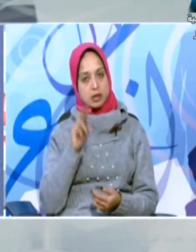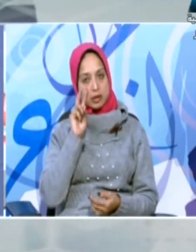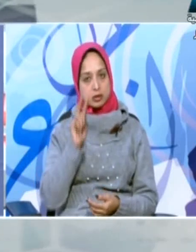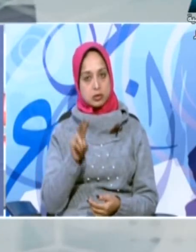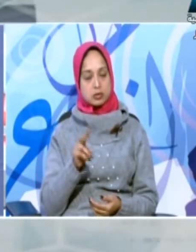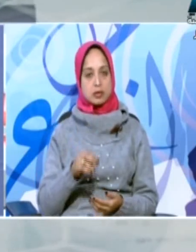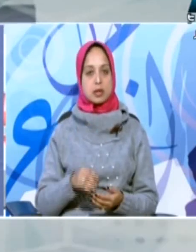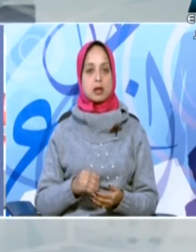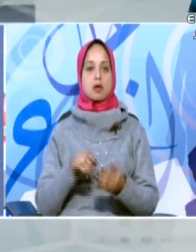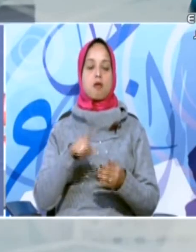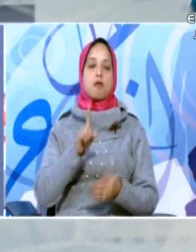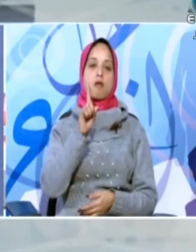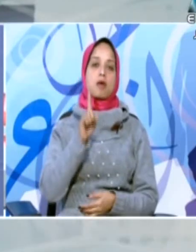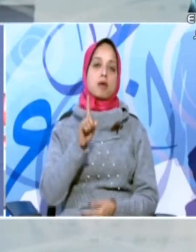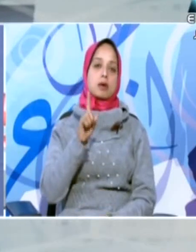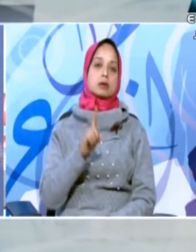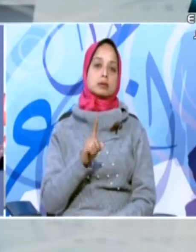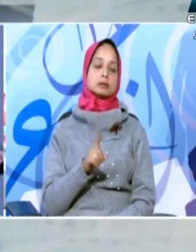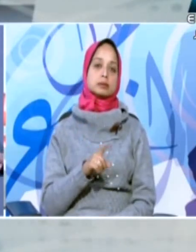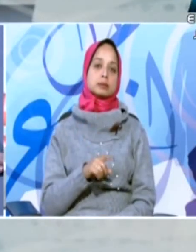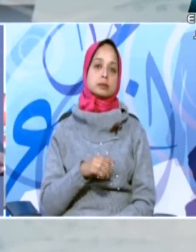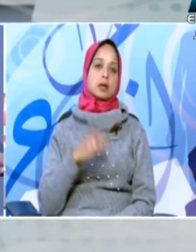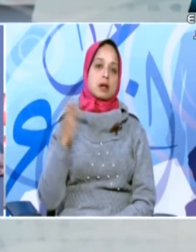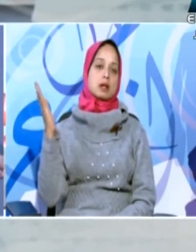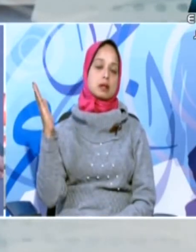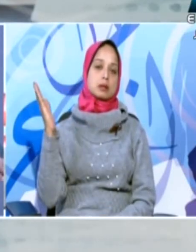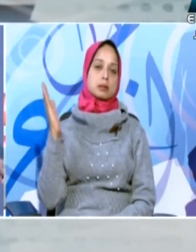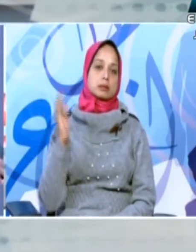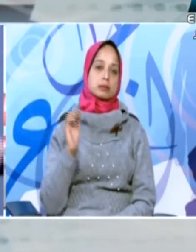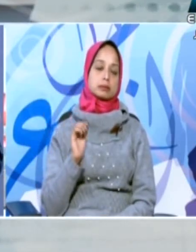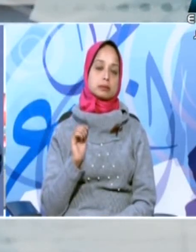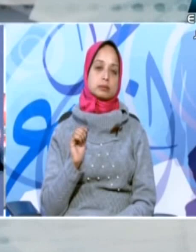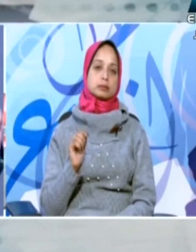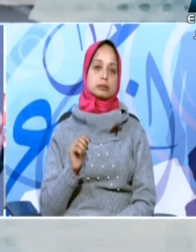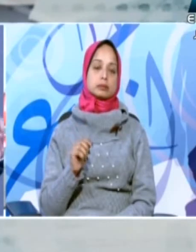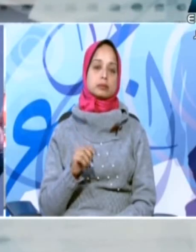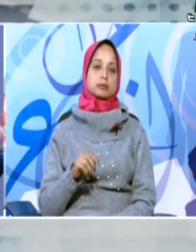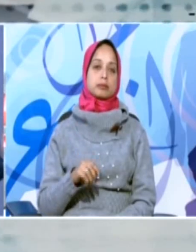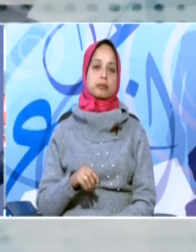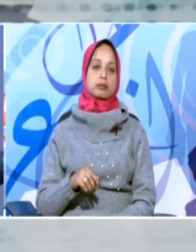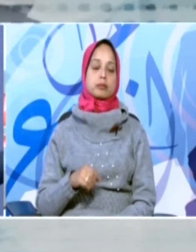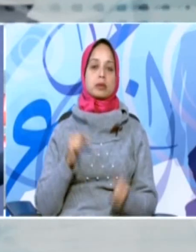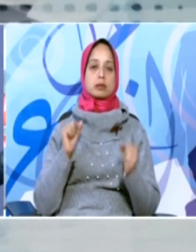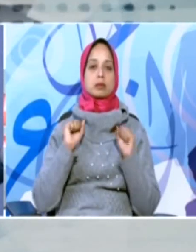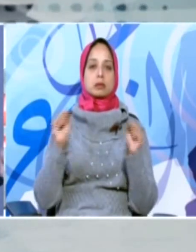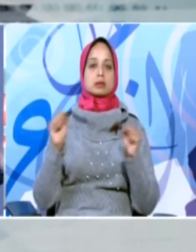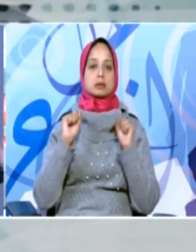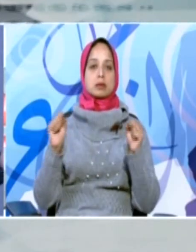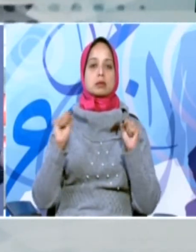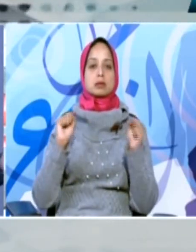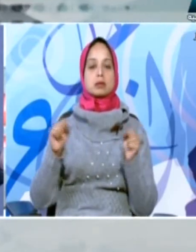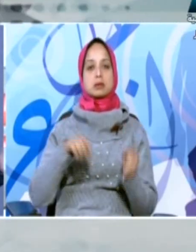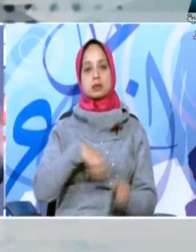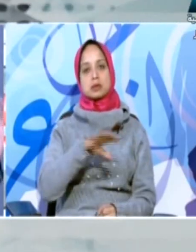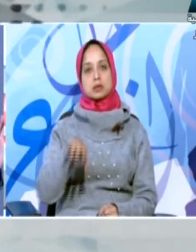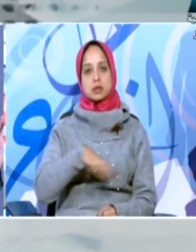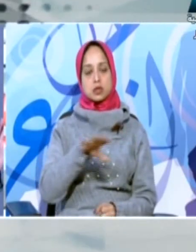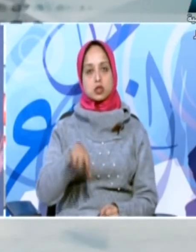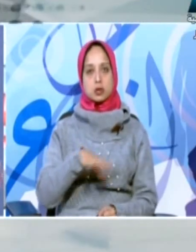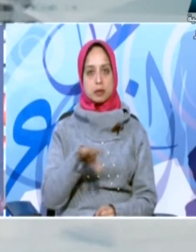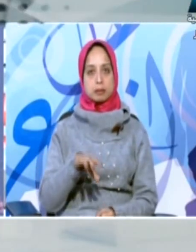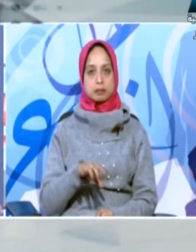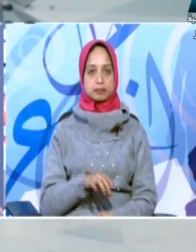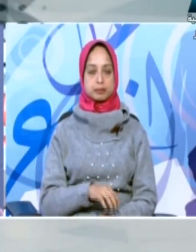الصفحة فوق على اليمين كده اندلعت ثورة الشعب وبدأت البلاد تموج بالمظاهرات. ثورة